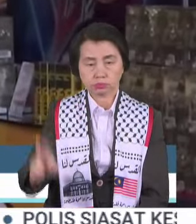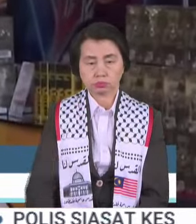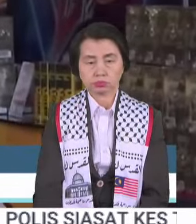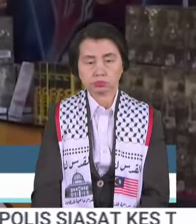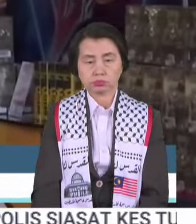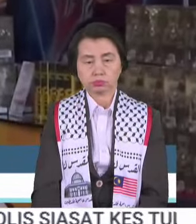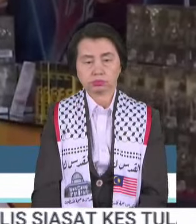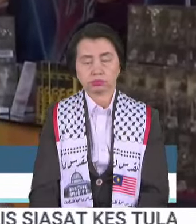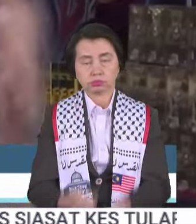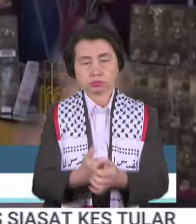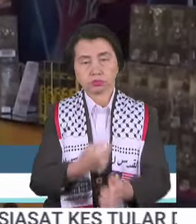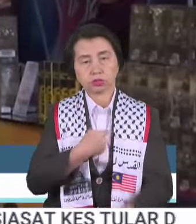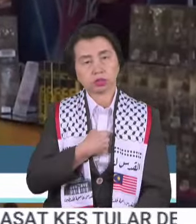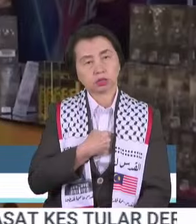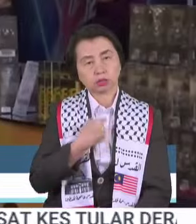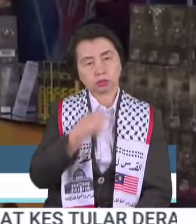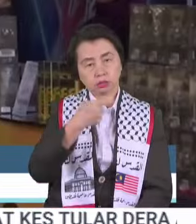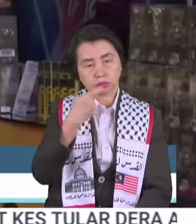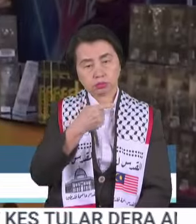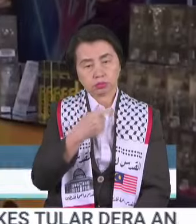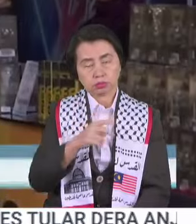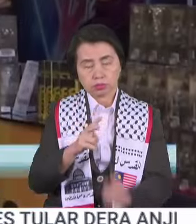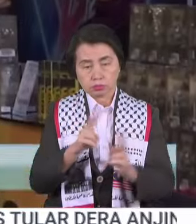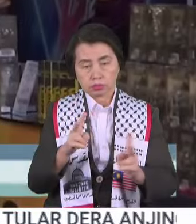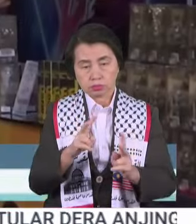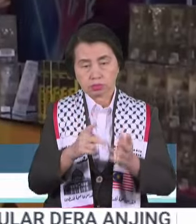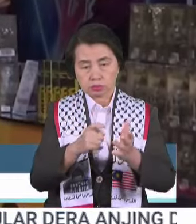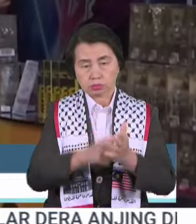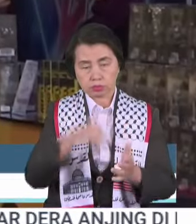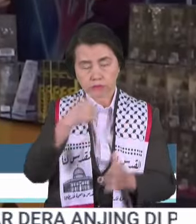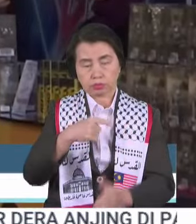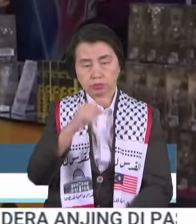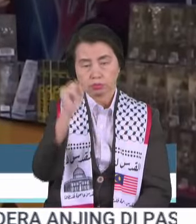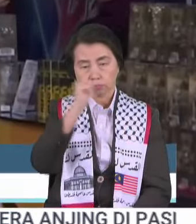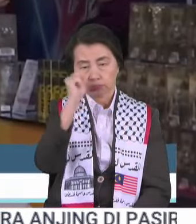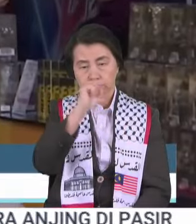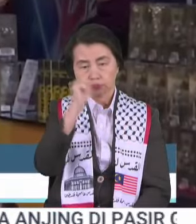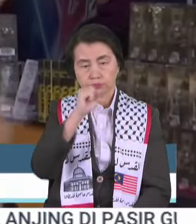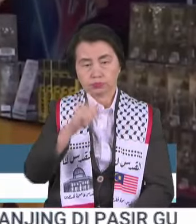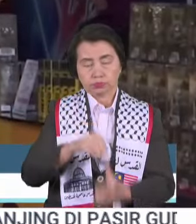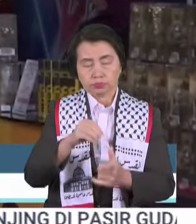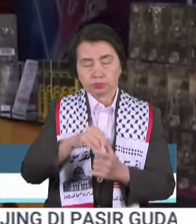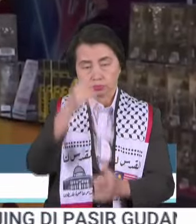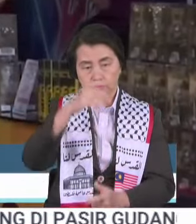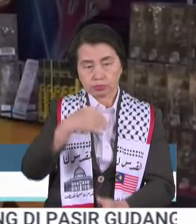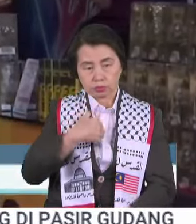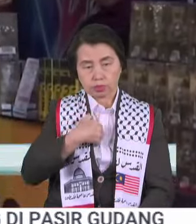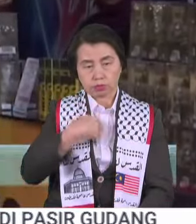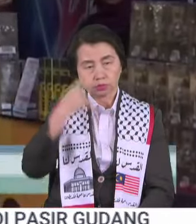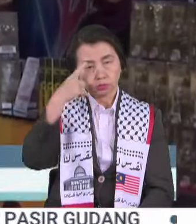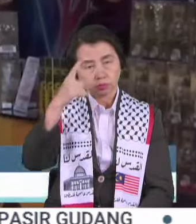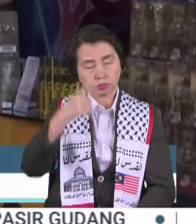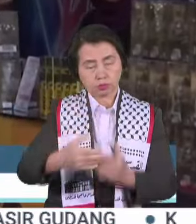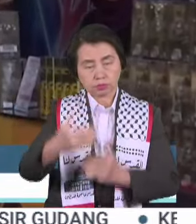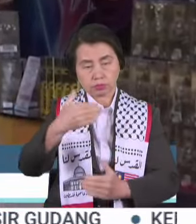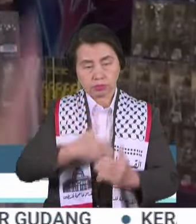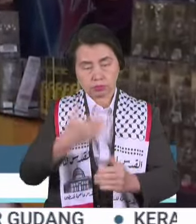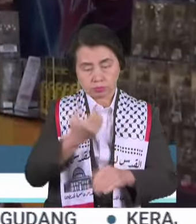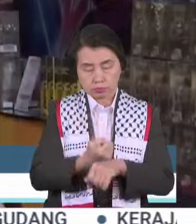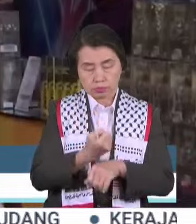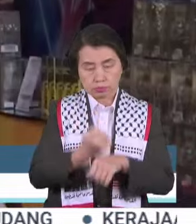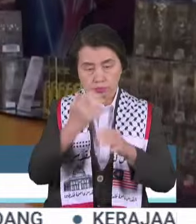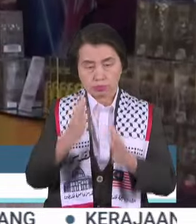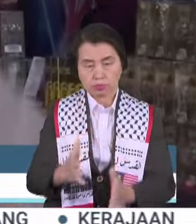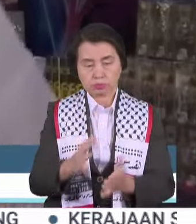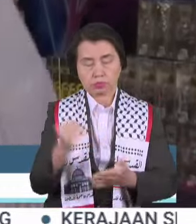Menurut aku sendiri, pertandingan seperti ini sangat diperlukan untuk penyanyi-penyanyi, apalagi untuk mewujudkan mimpi-mimpi sebagai batu loncatan juga untuk masuk